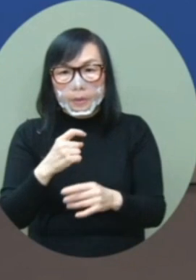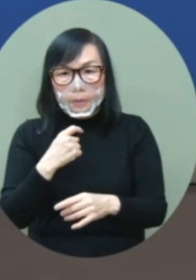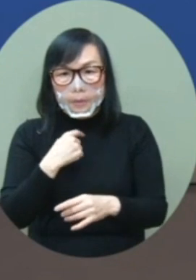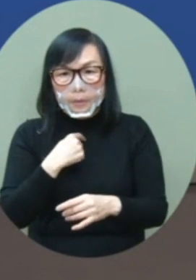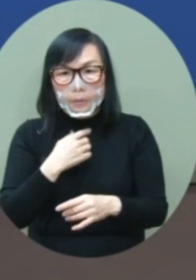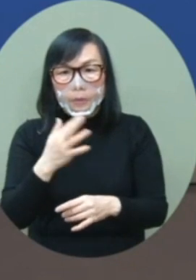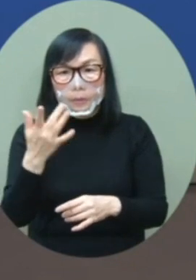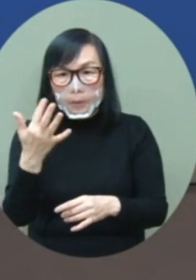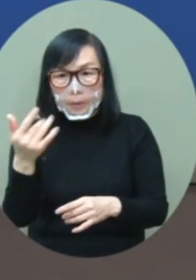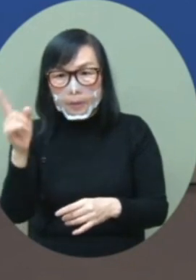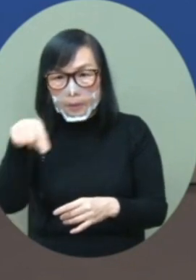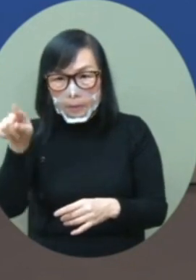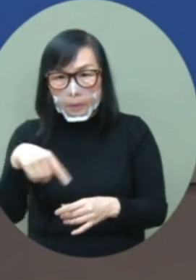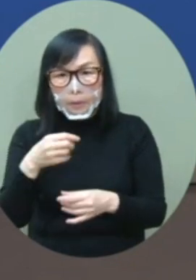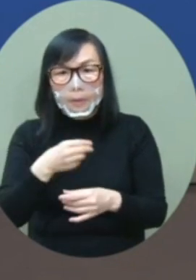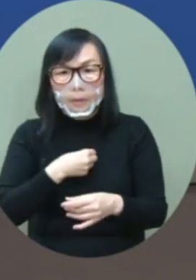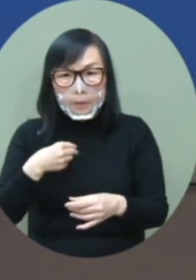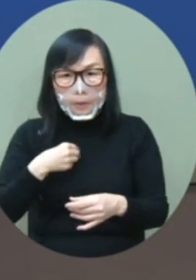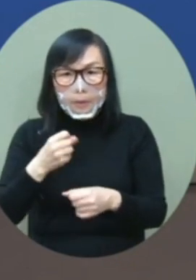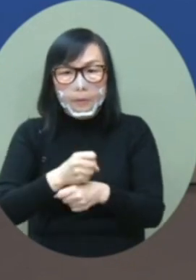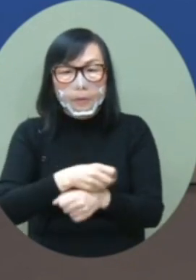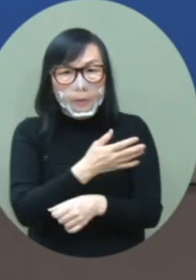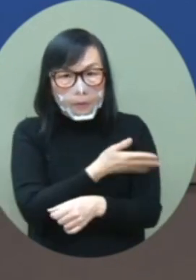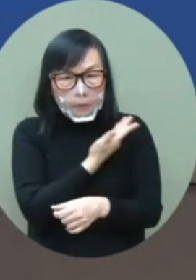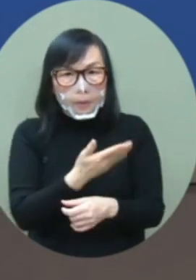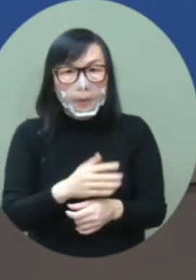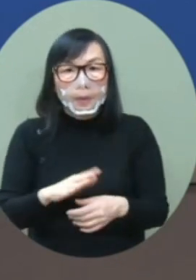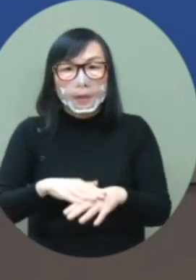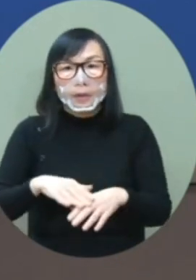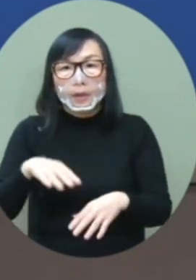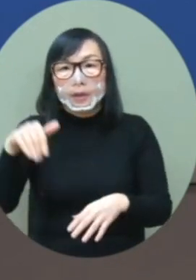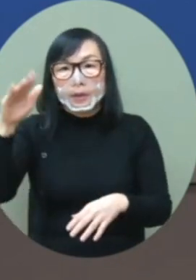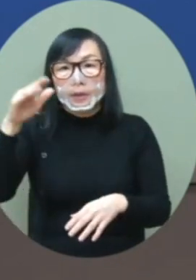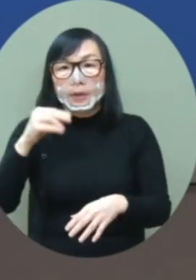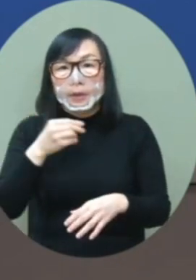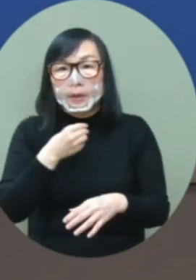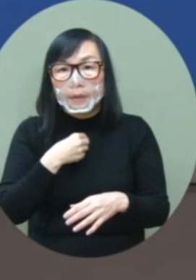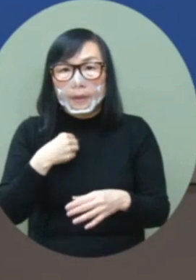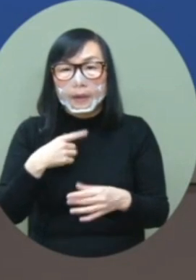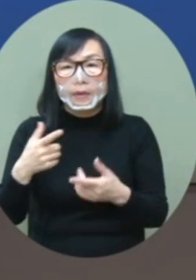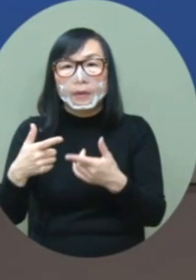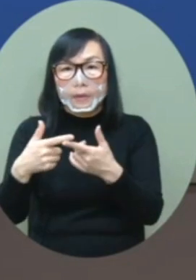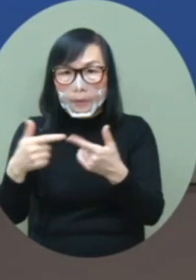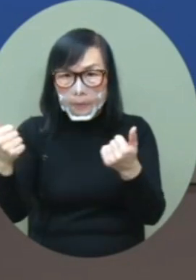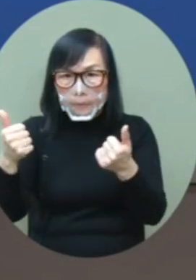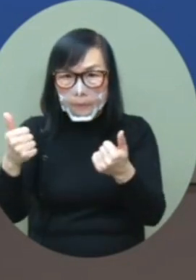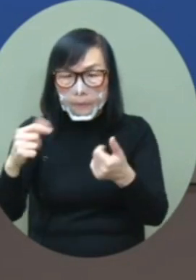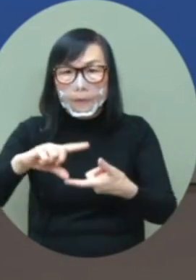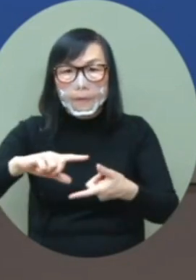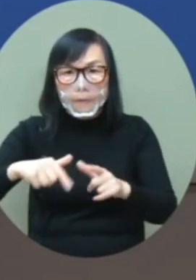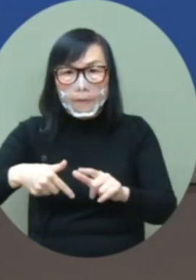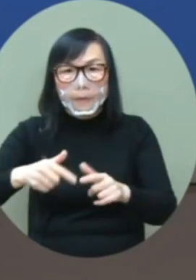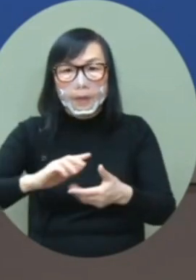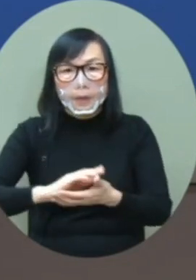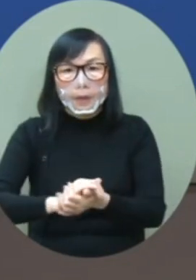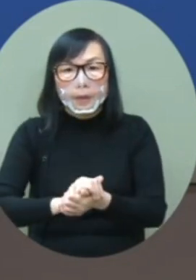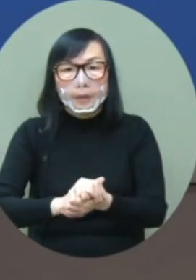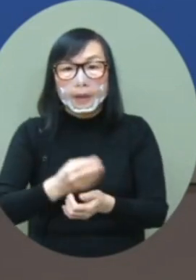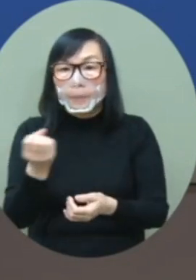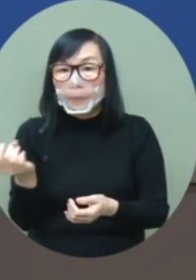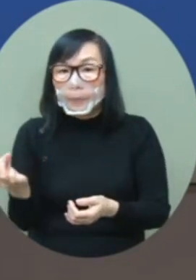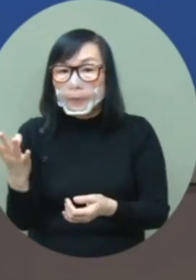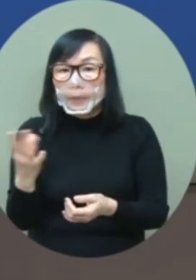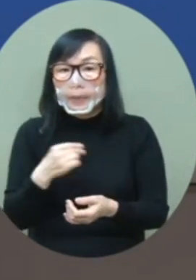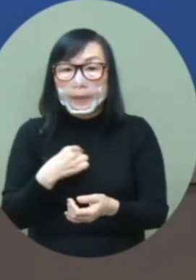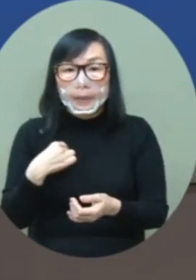是幾千個醫療人員。但當然頭先高醫生話啦，亦都可以採取一個協同的模式，即係話有本地的醫